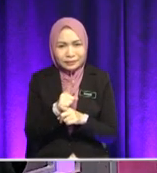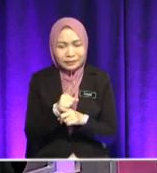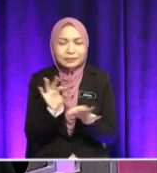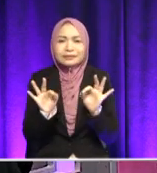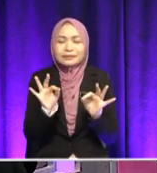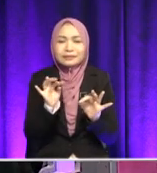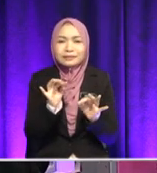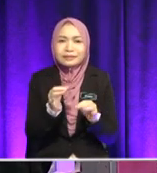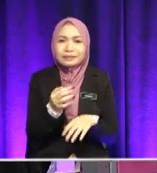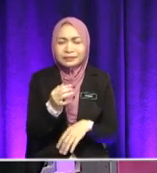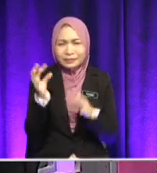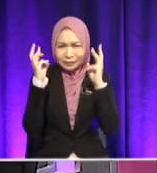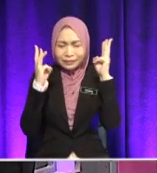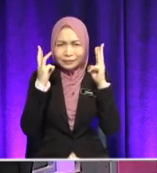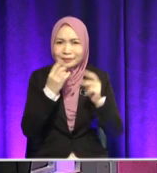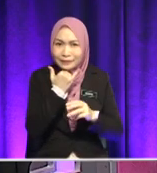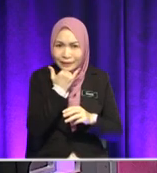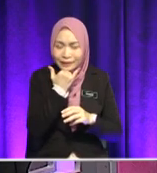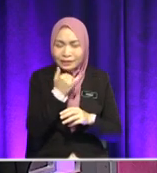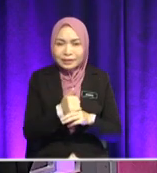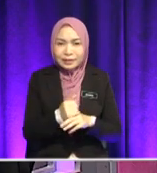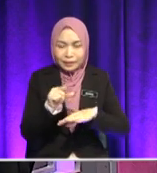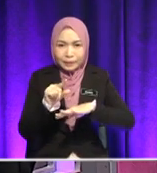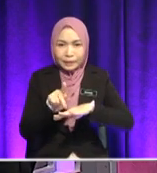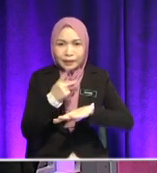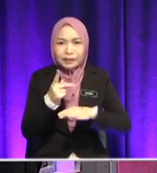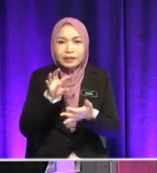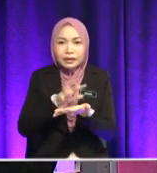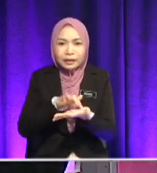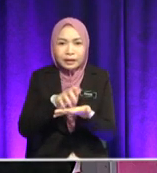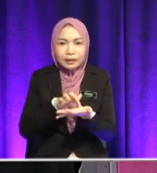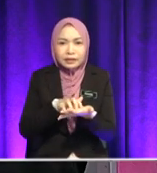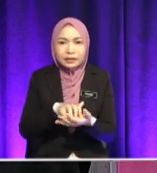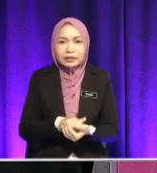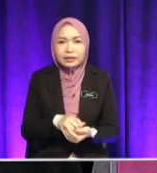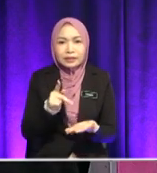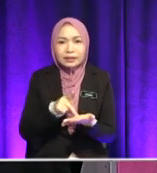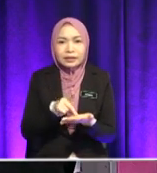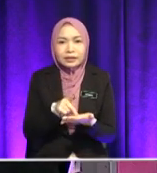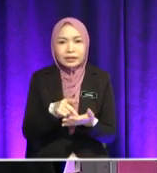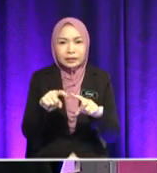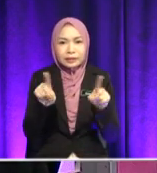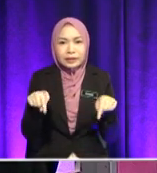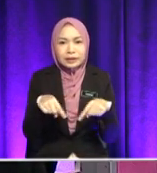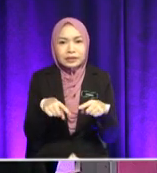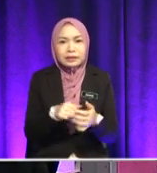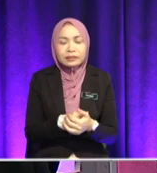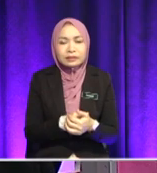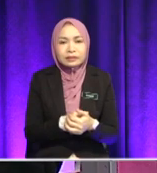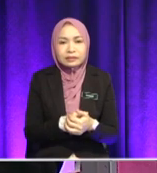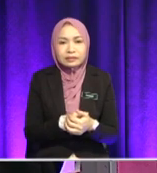dapat 19 kemudian 6 atau 630 + 12 apa 2010 dan juga 12